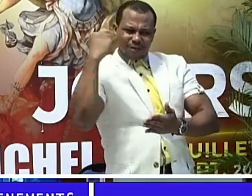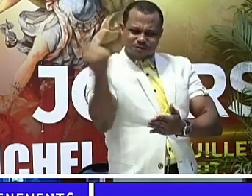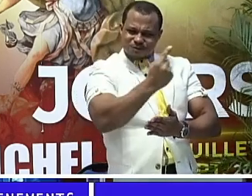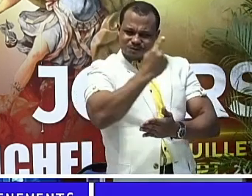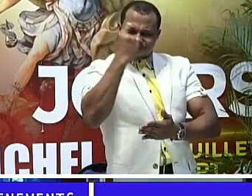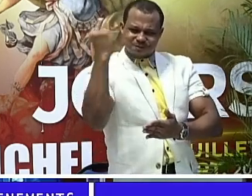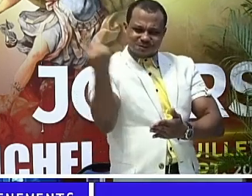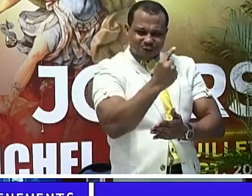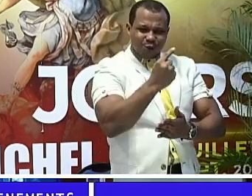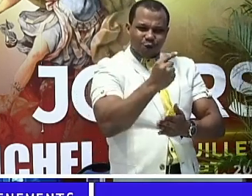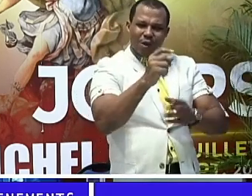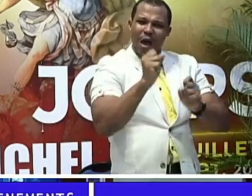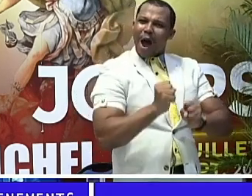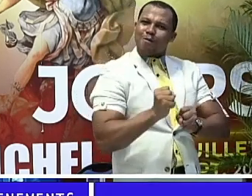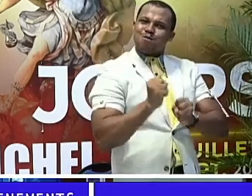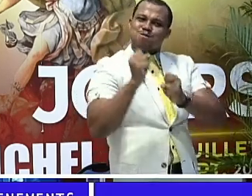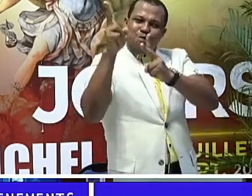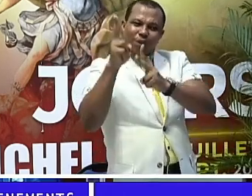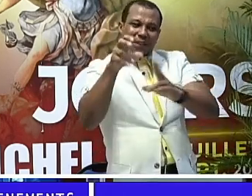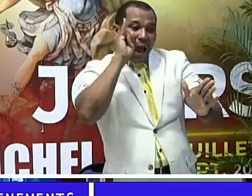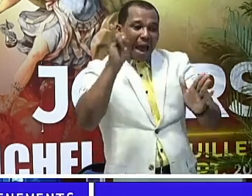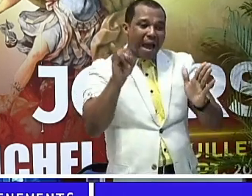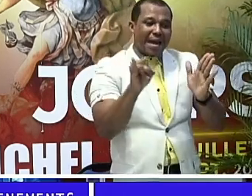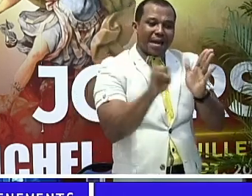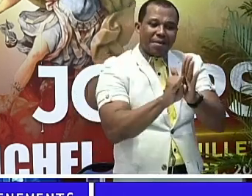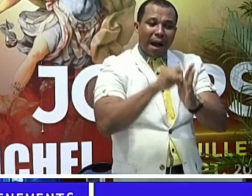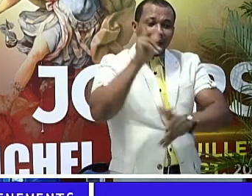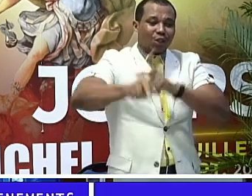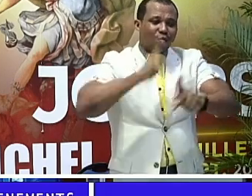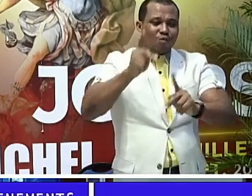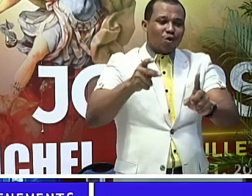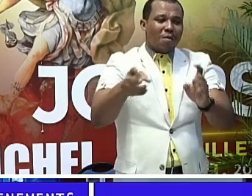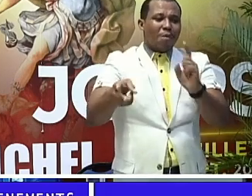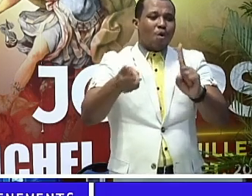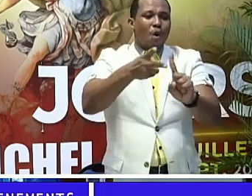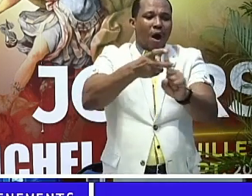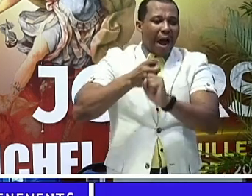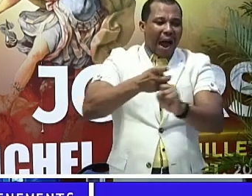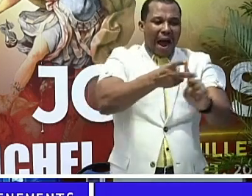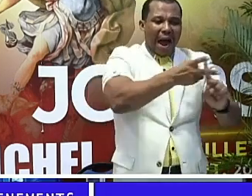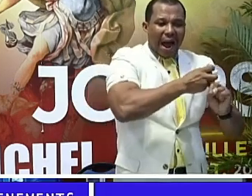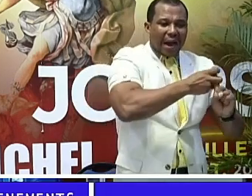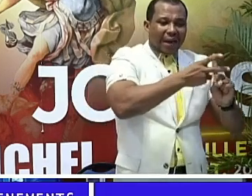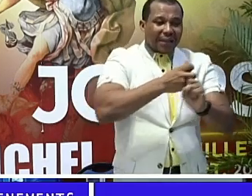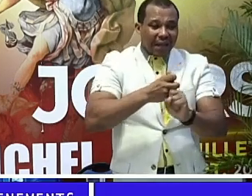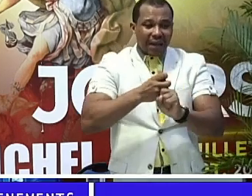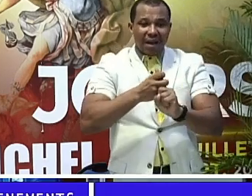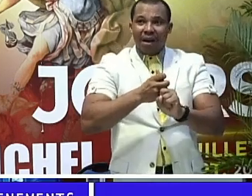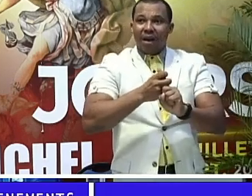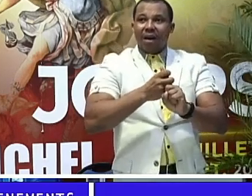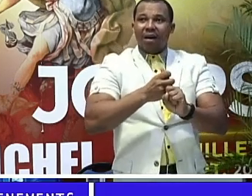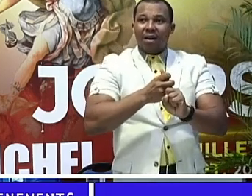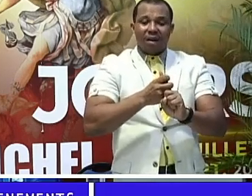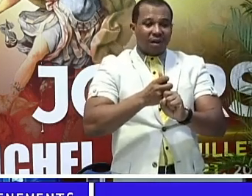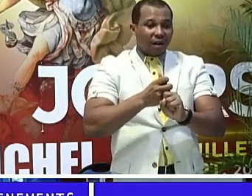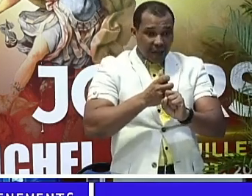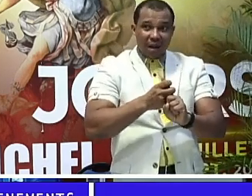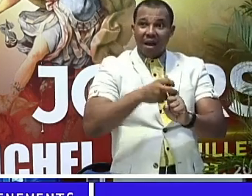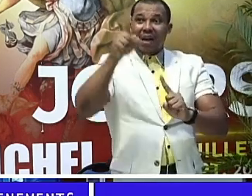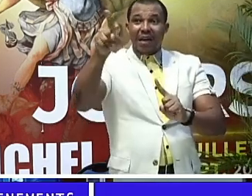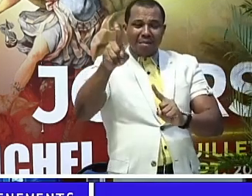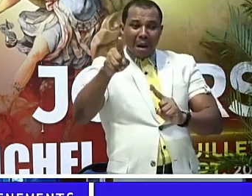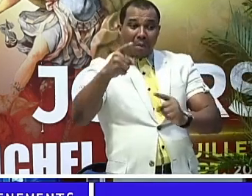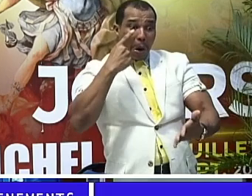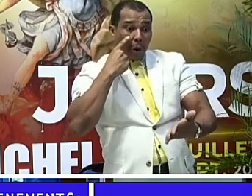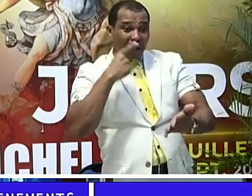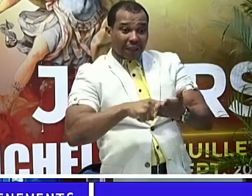poster image moun que yo arrêté mais go constat me fait et me penser tout monde fait même constat